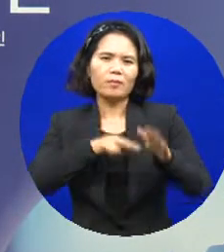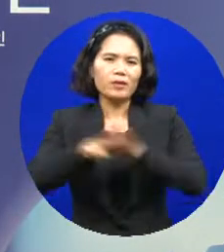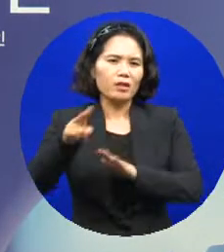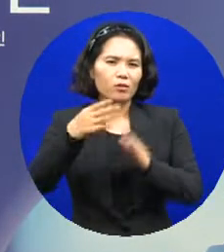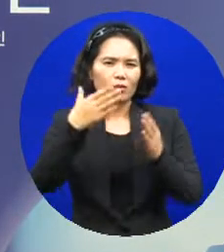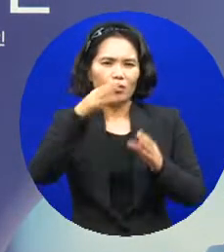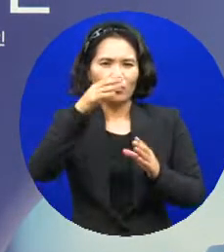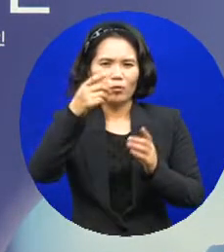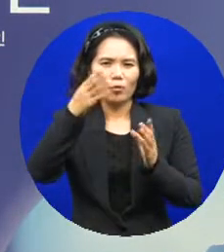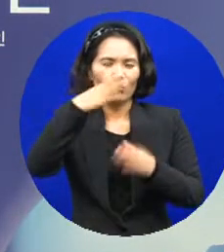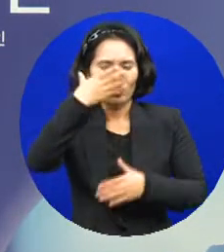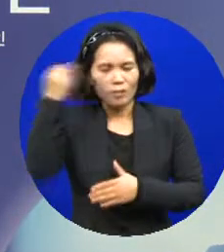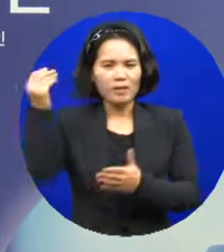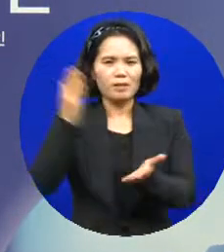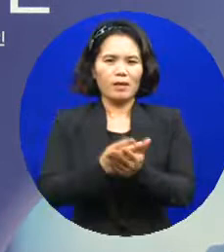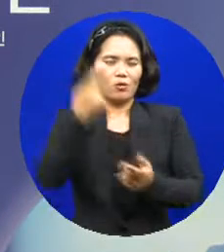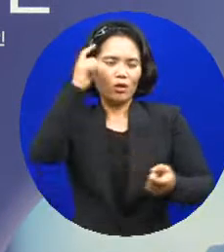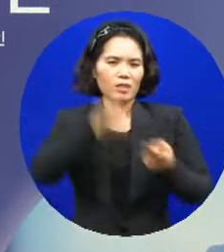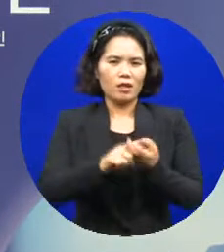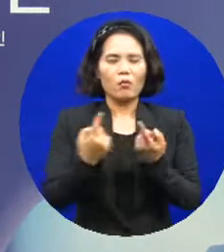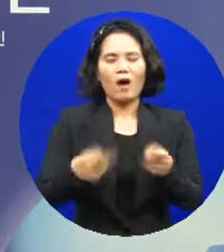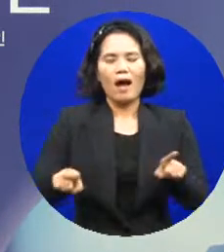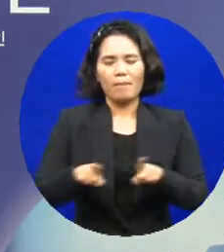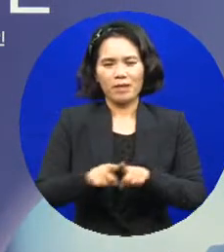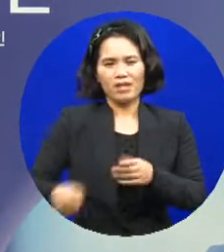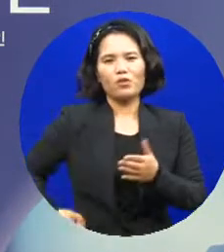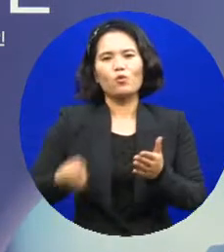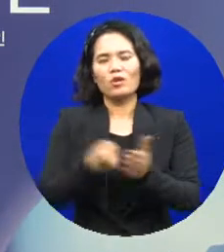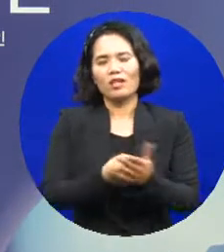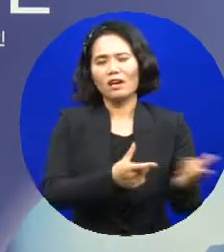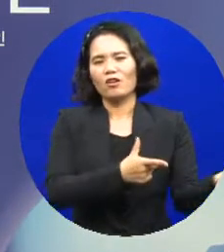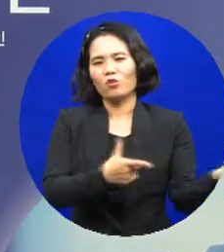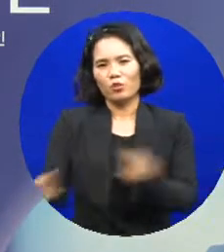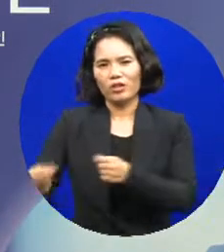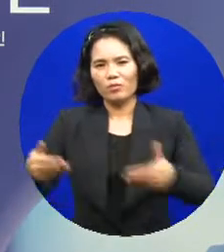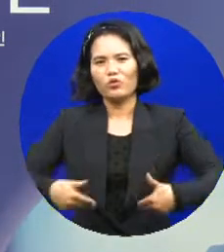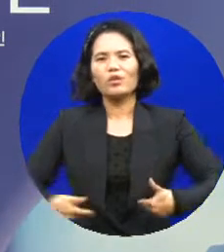피하고 외면하기보다는 조금 더 관심을 갖고 함께하는